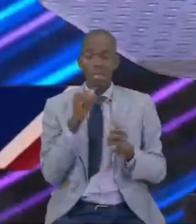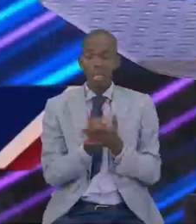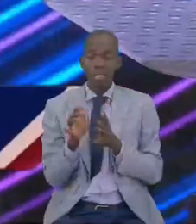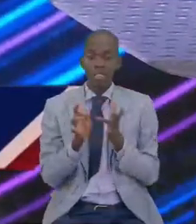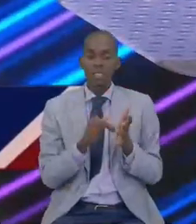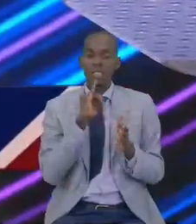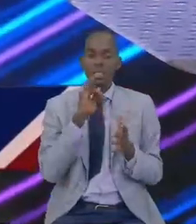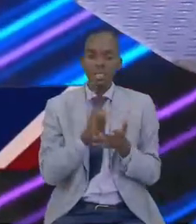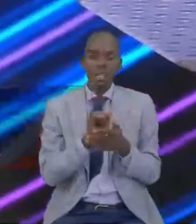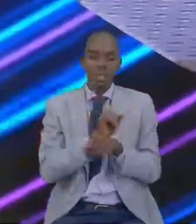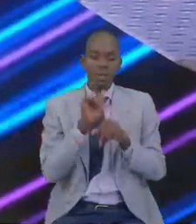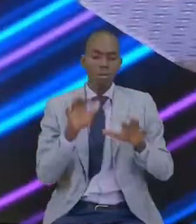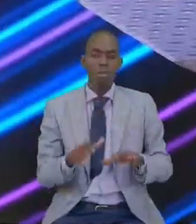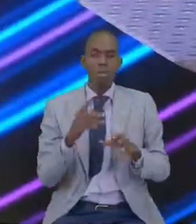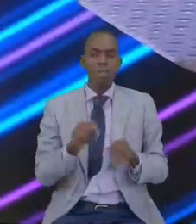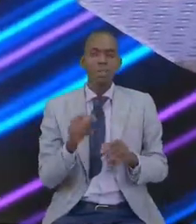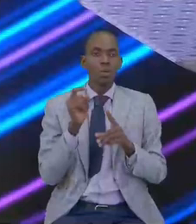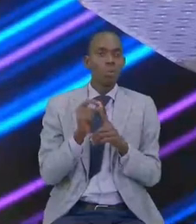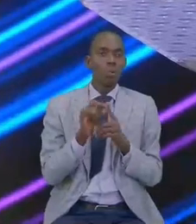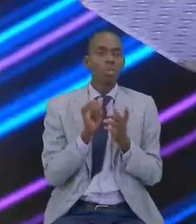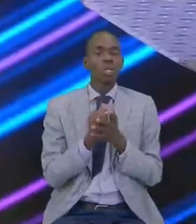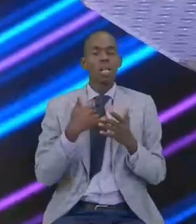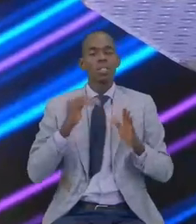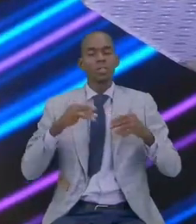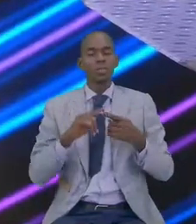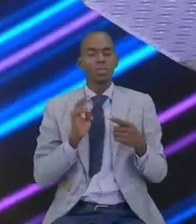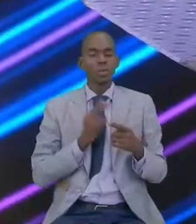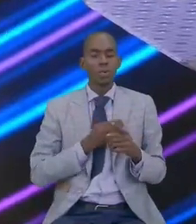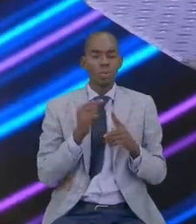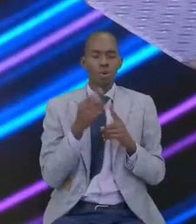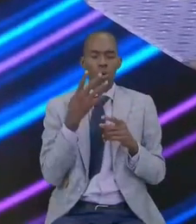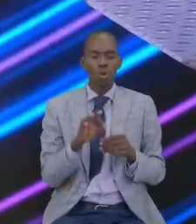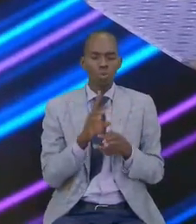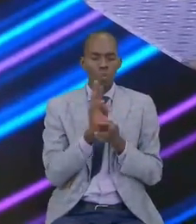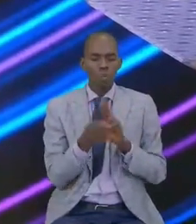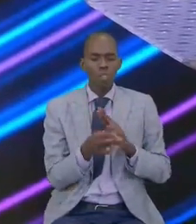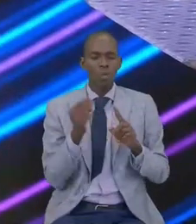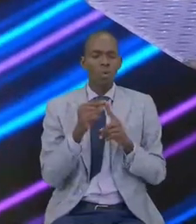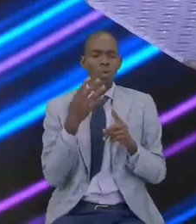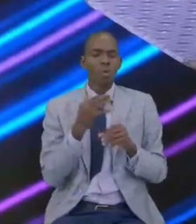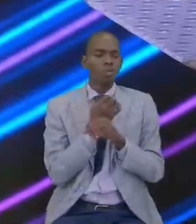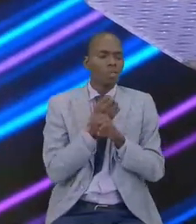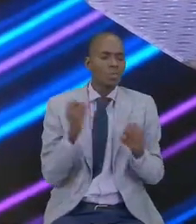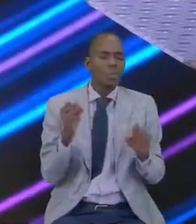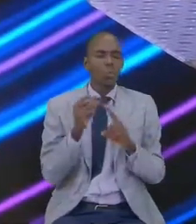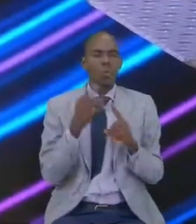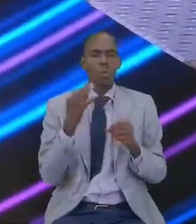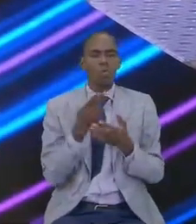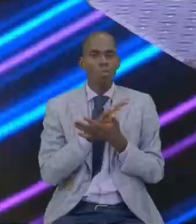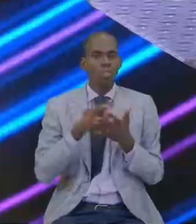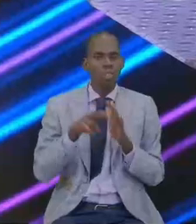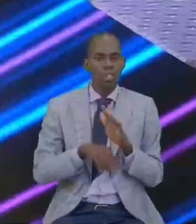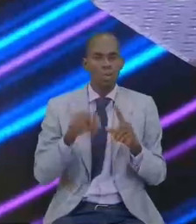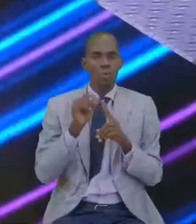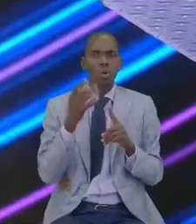la parole qu'il nous a donnée, la parole sur la repentance, la parole sur le salut, la parole sur la sainteté, la parole sur la sanctification,